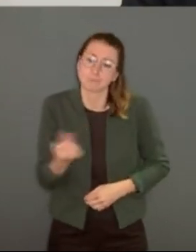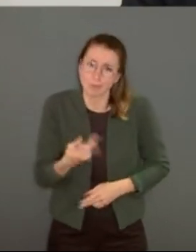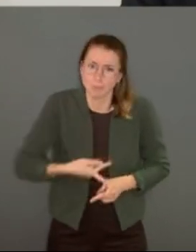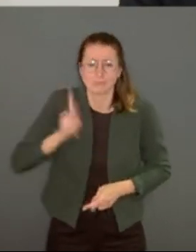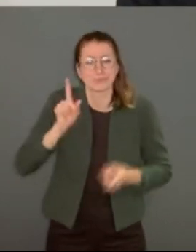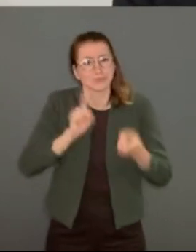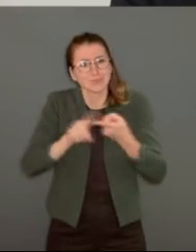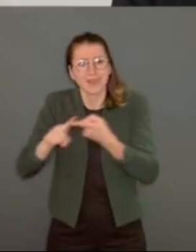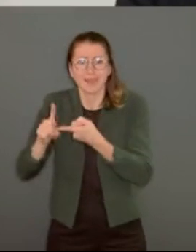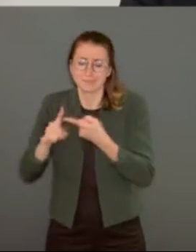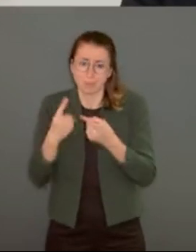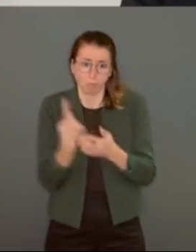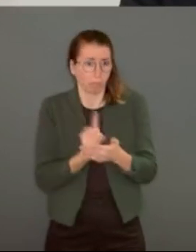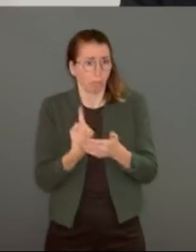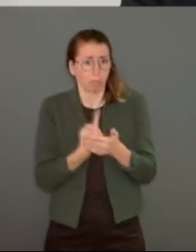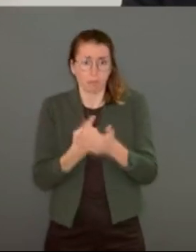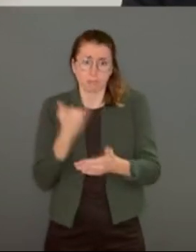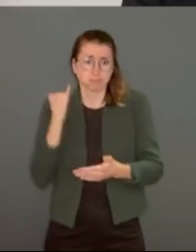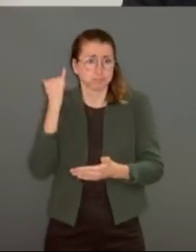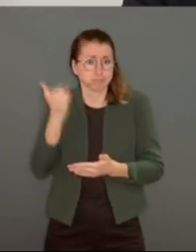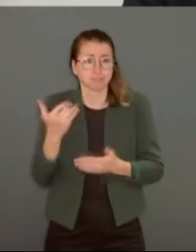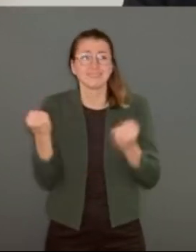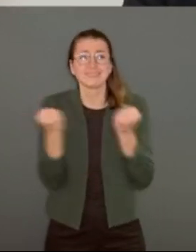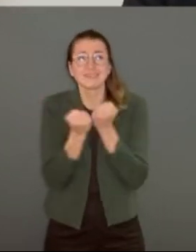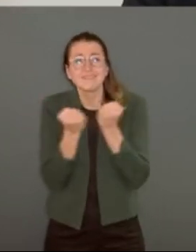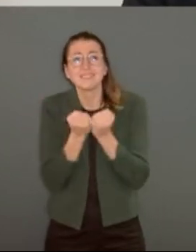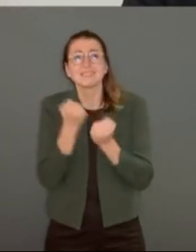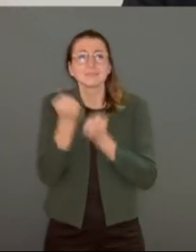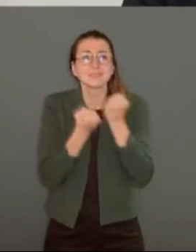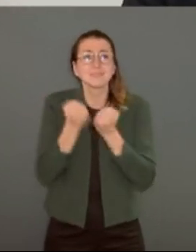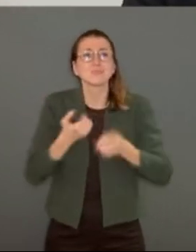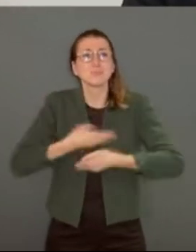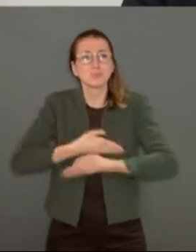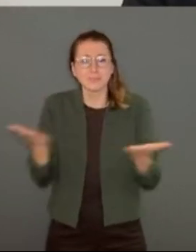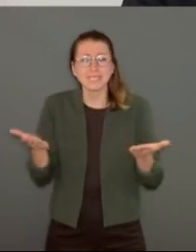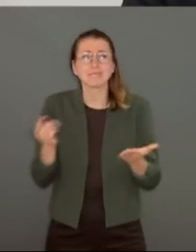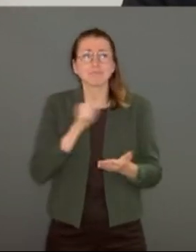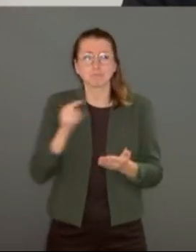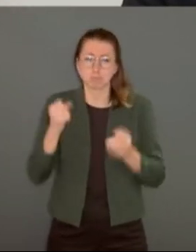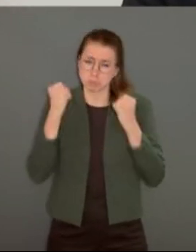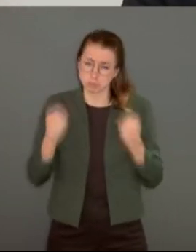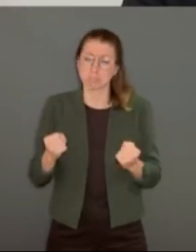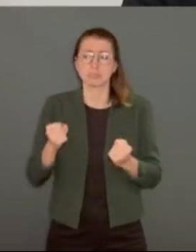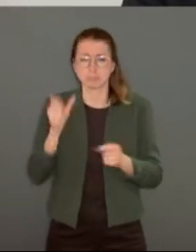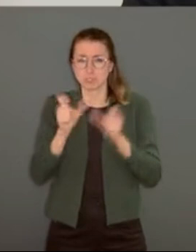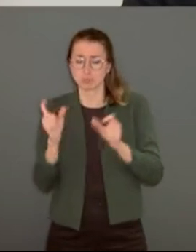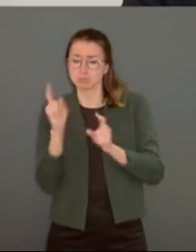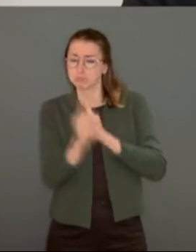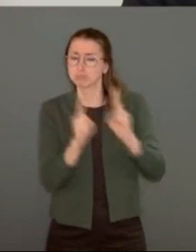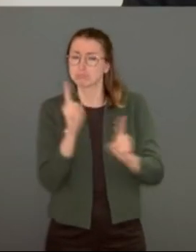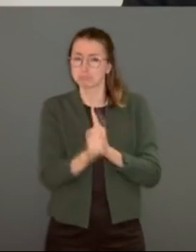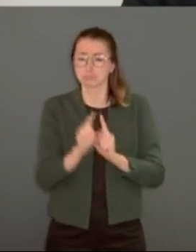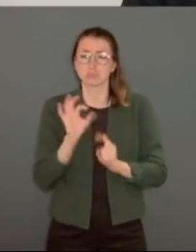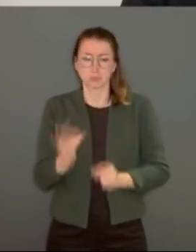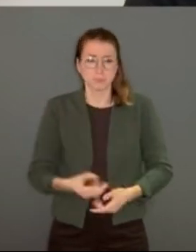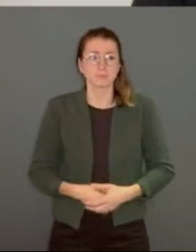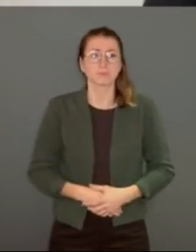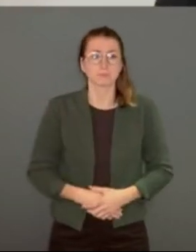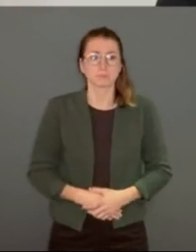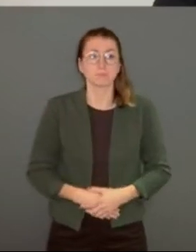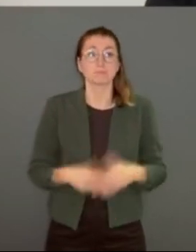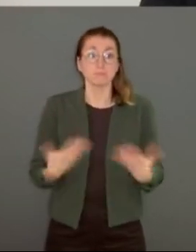restent ouverts et accessibles aux citoyens. Donc, comme l'a dit le Premier ministre et le ministre de la